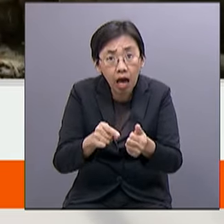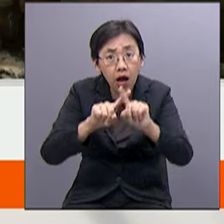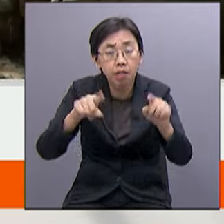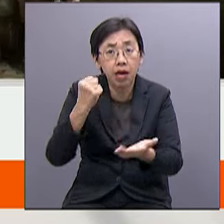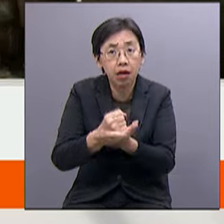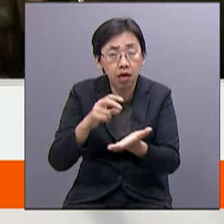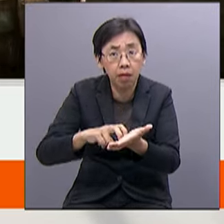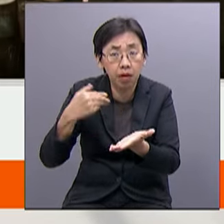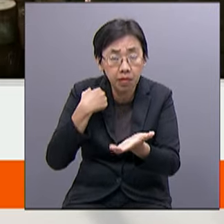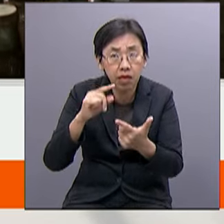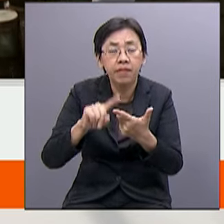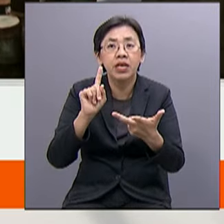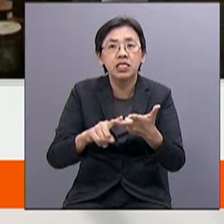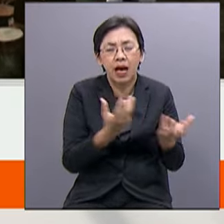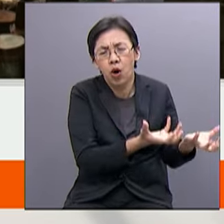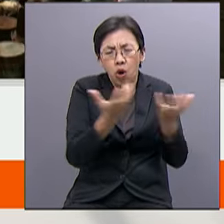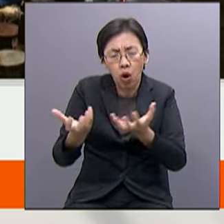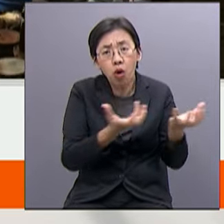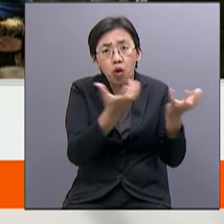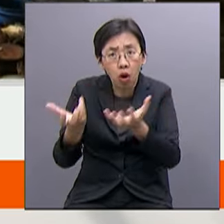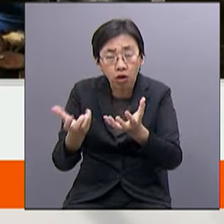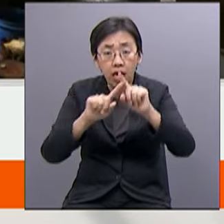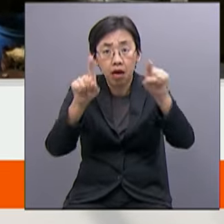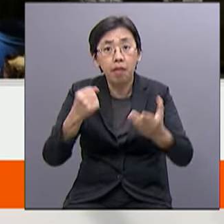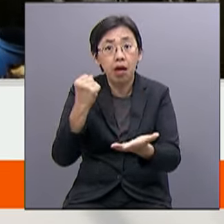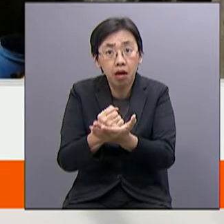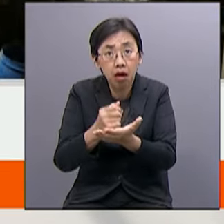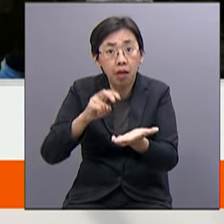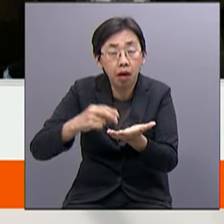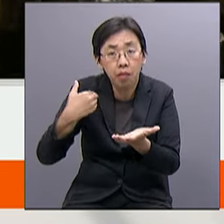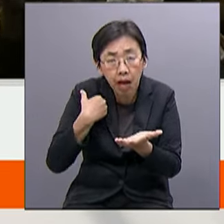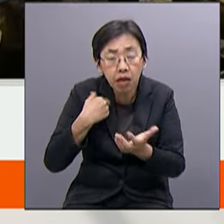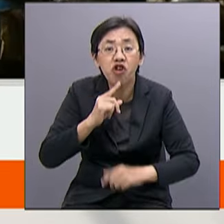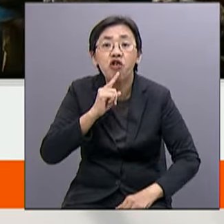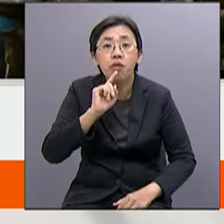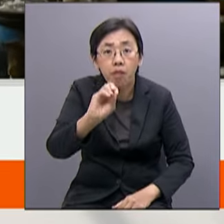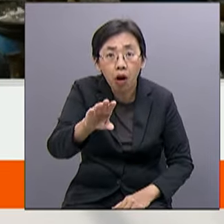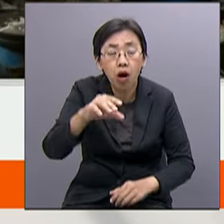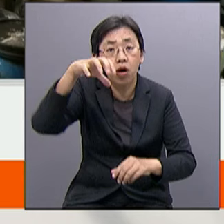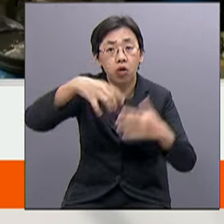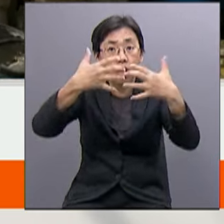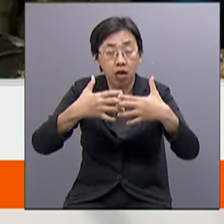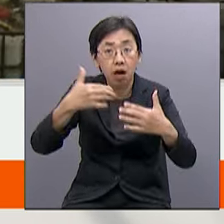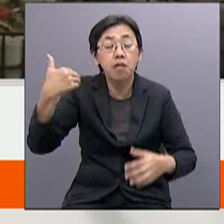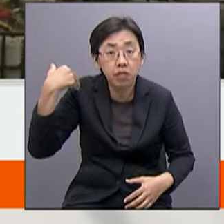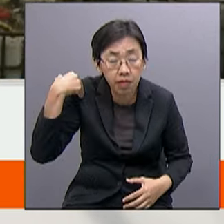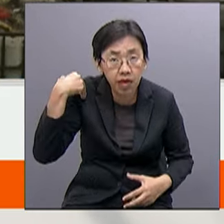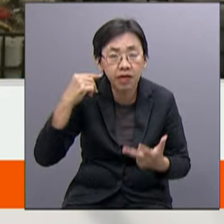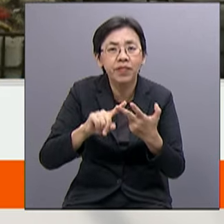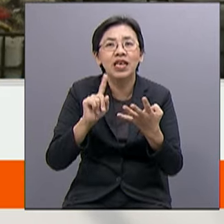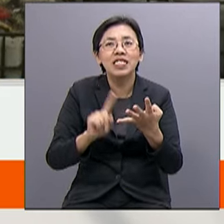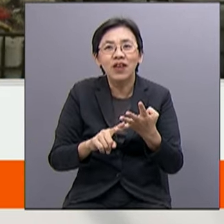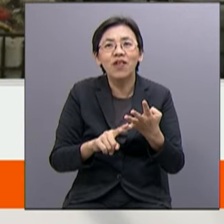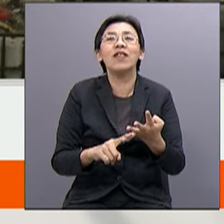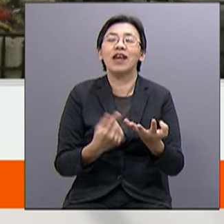การขนส่งครับเวลาเราขนส่งก็ต้องมีใบอนุญาตต้องมีการแจ้งกับทางกรมโรงงานครับเรื่องของการปล่อยของเสียลง